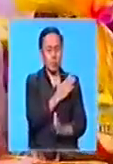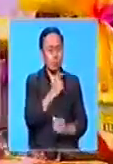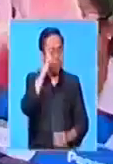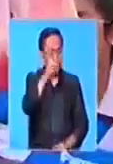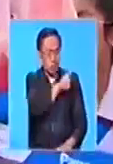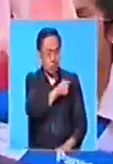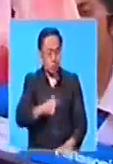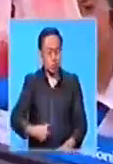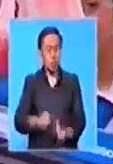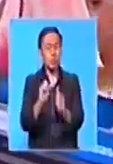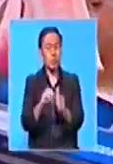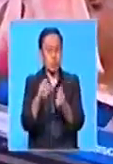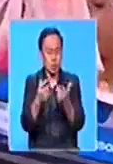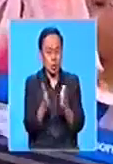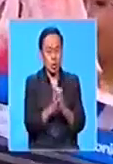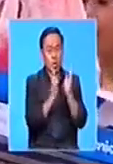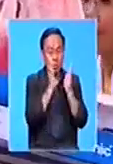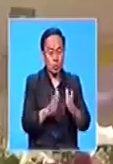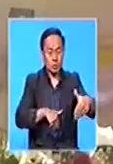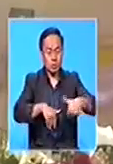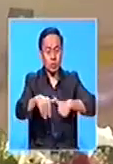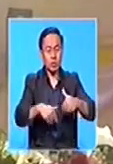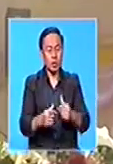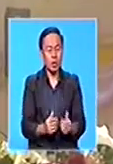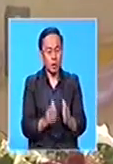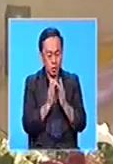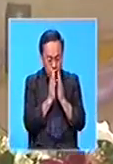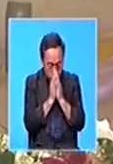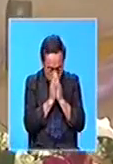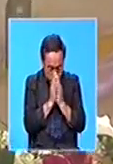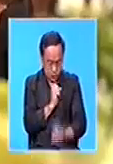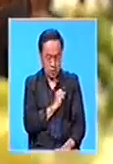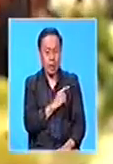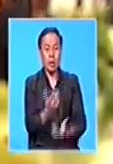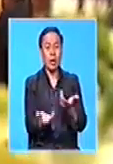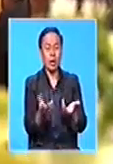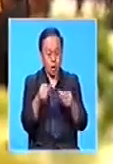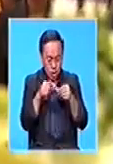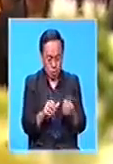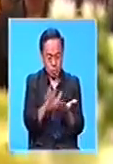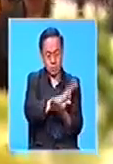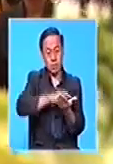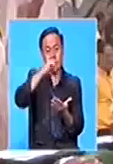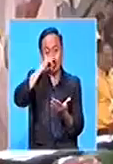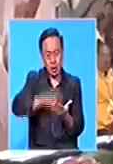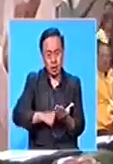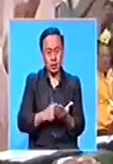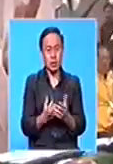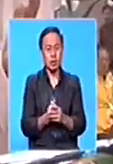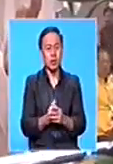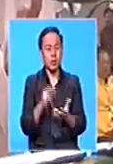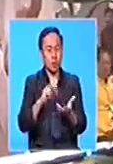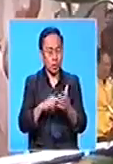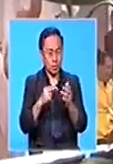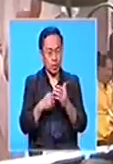าไม่ว่าจะผู้คนจะนับถือศาสนาใดถ้าอยู่ในประเทศไทยนะครับเชื้อชาติไทยสัญชาติไทยนั้นพระ